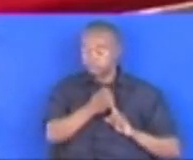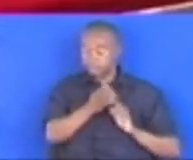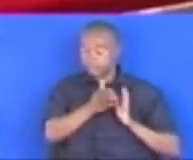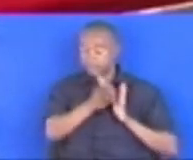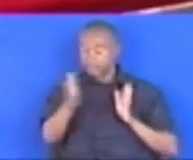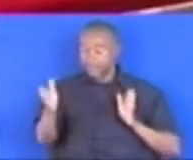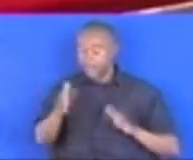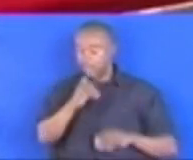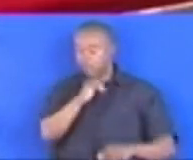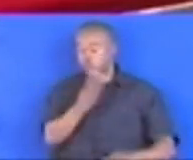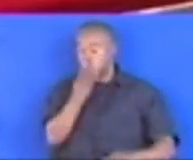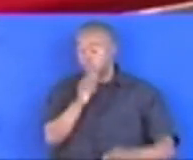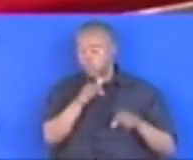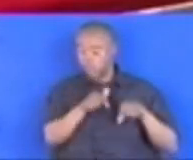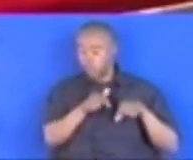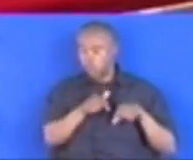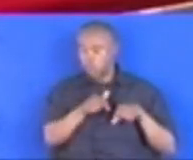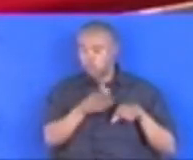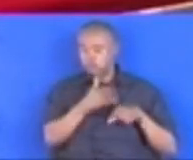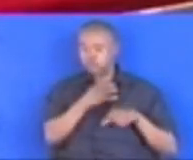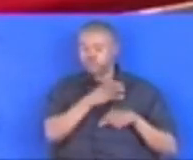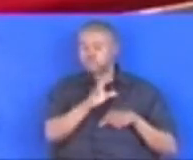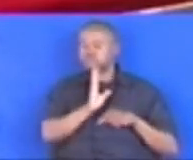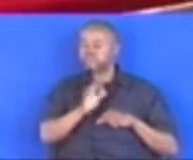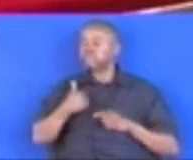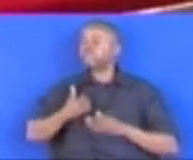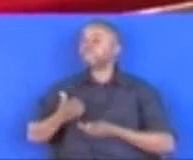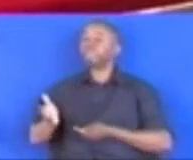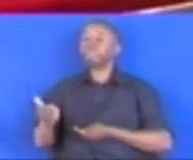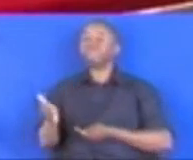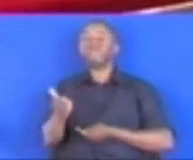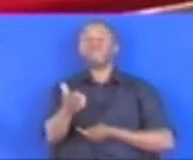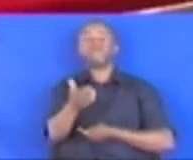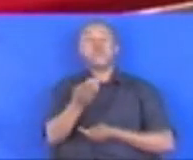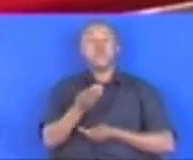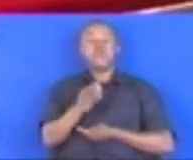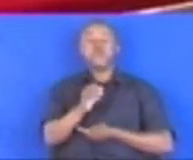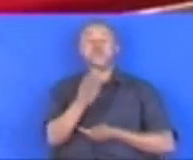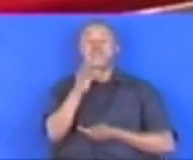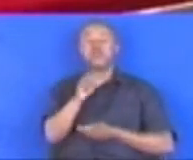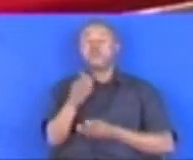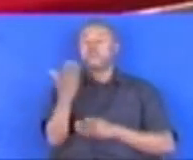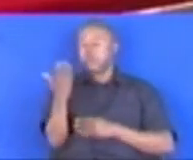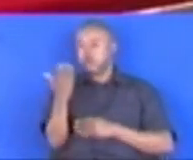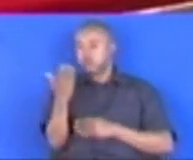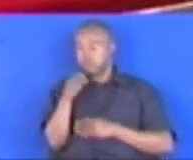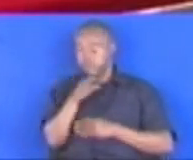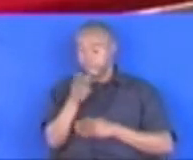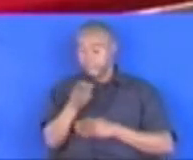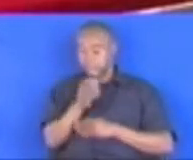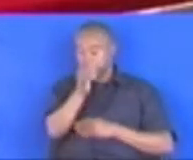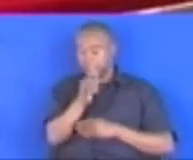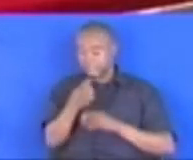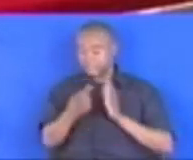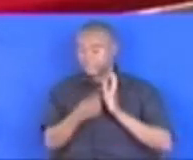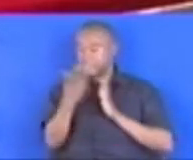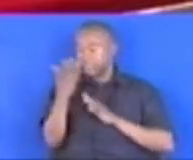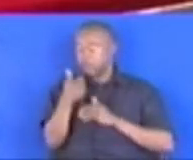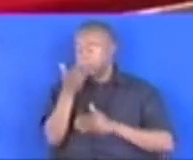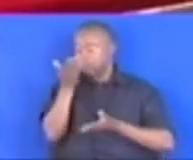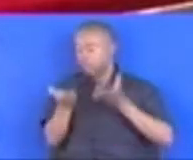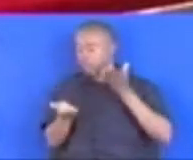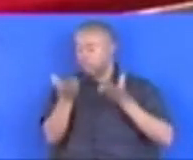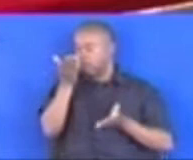Aprili 2021, wizara imekusanya kiasi cha shilingi bilioni 3.5 sawa na 65% ya